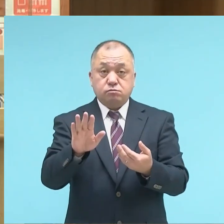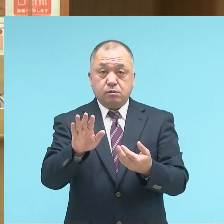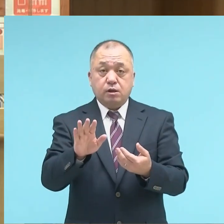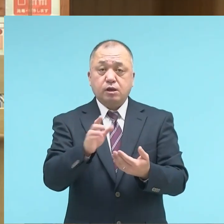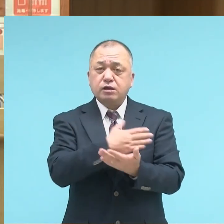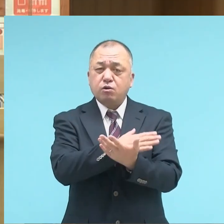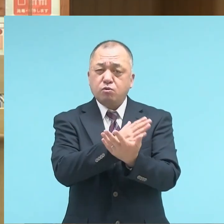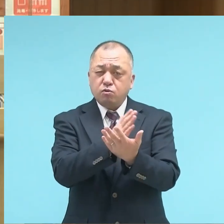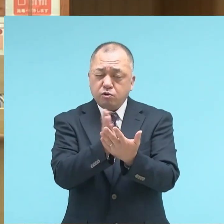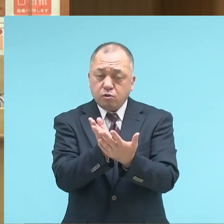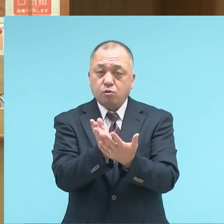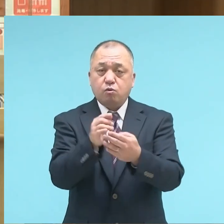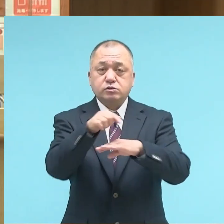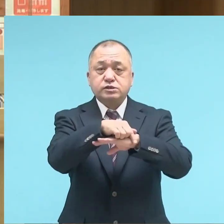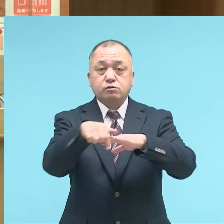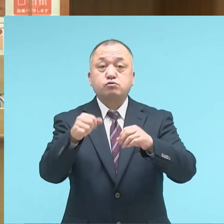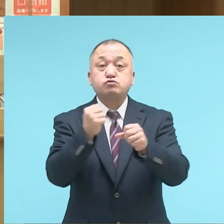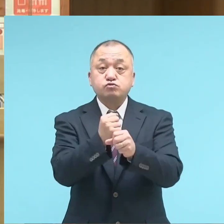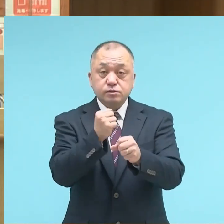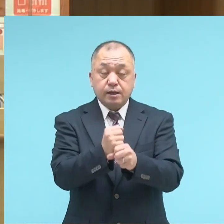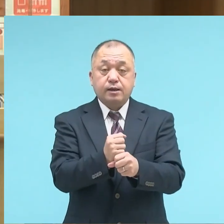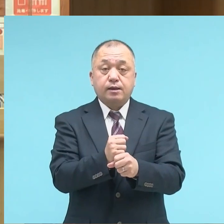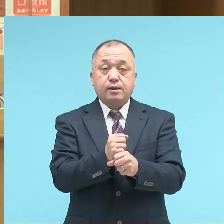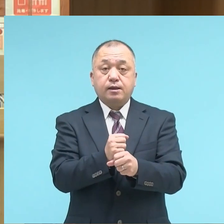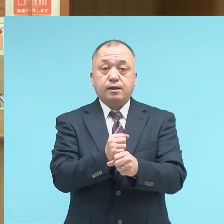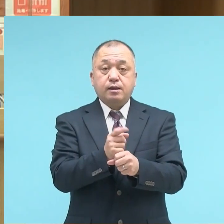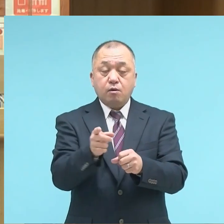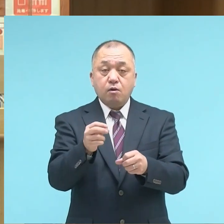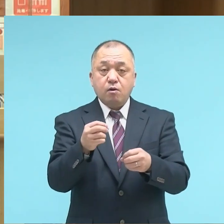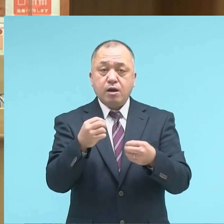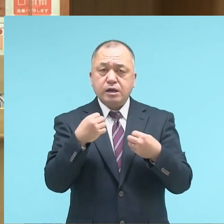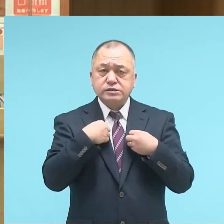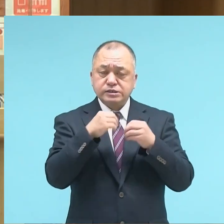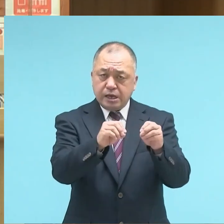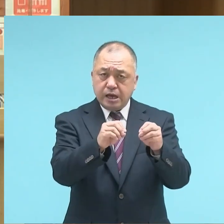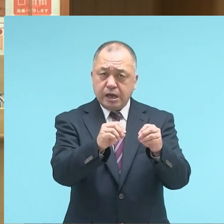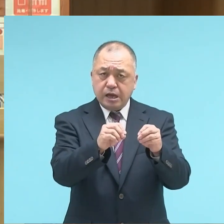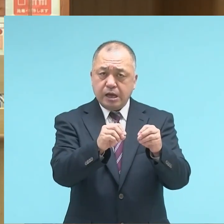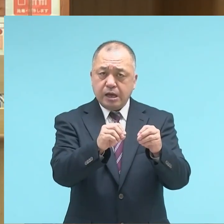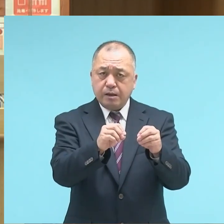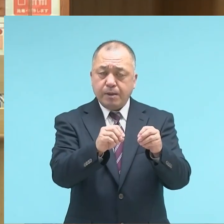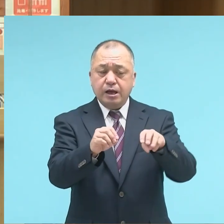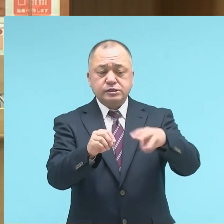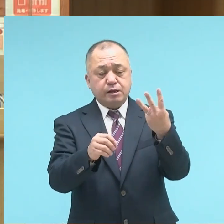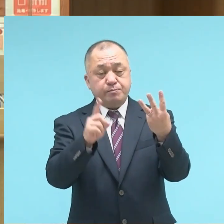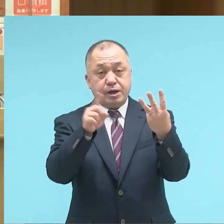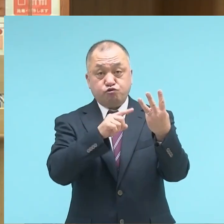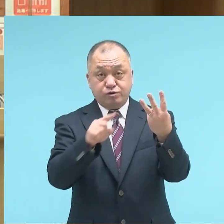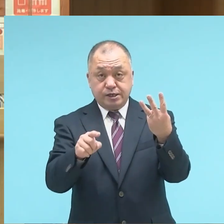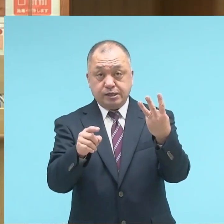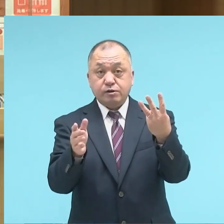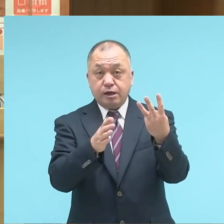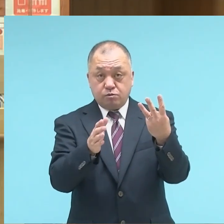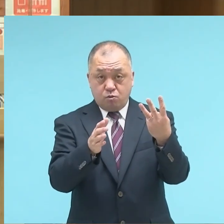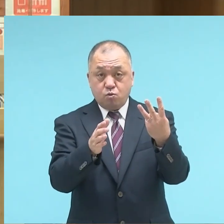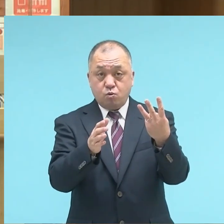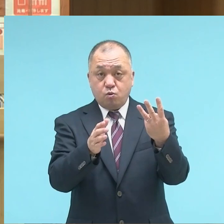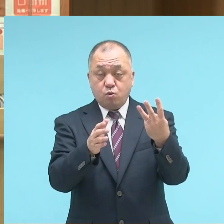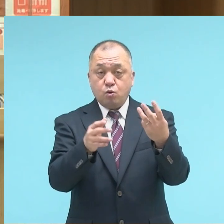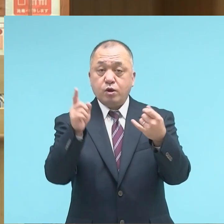を講じて、この感染が日本中で拡大している中で延べ300人弱のですね、体制を動員するという